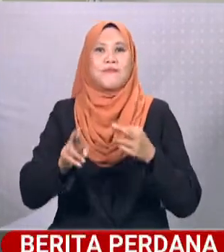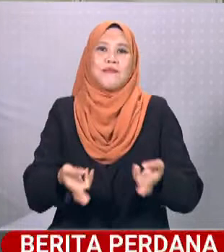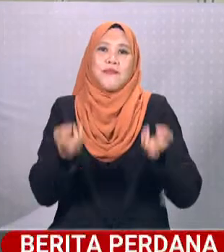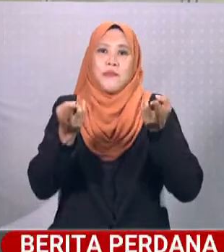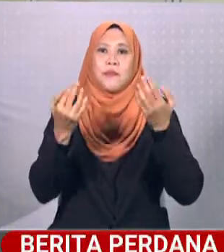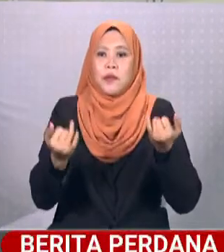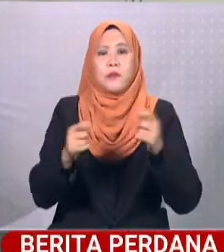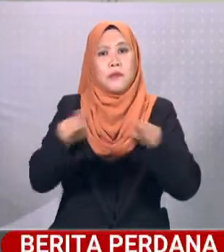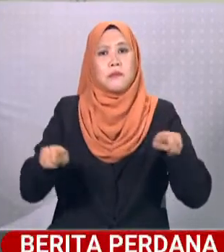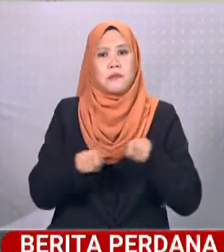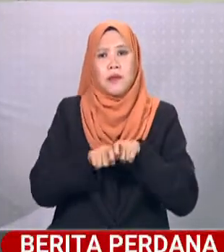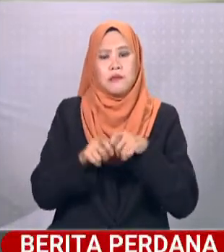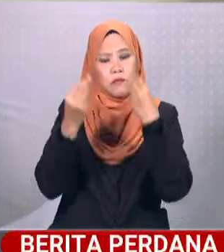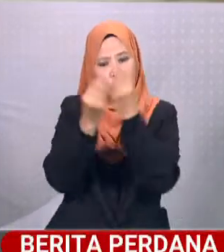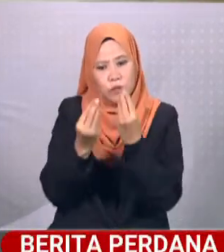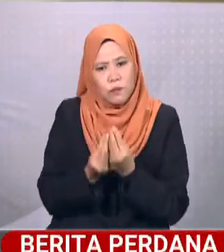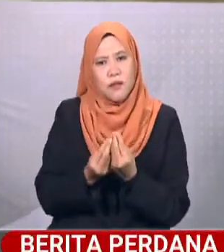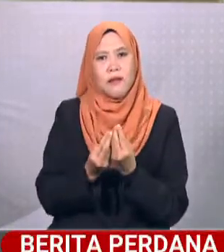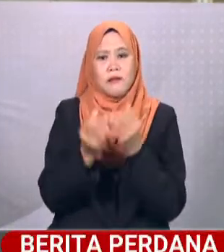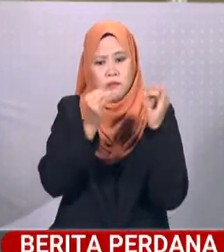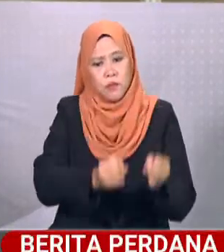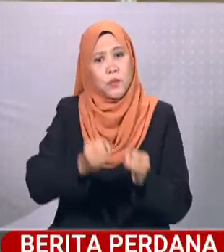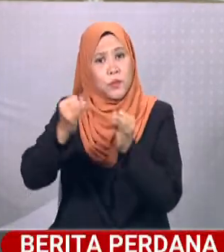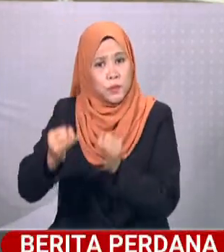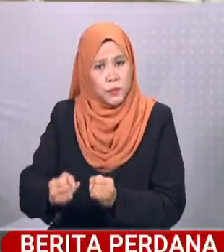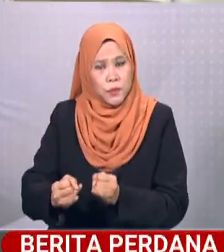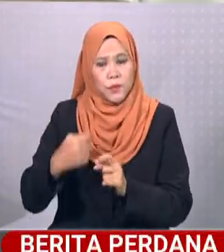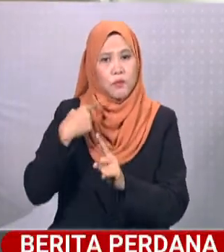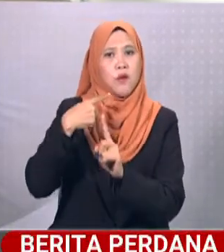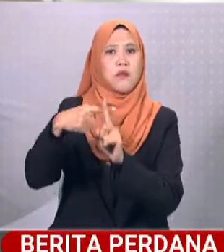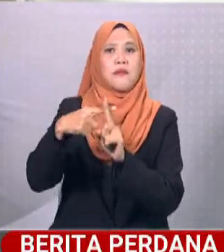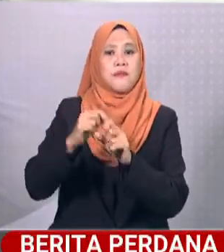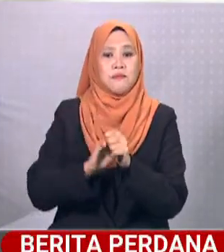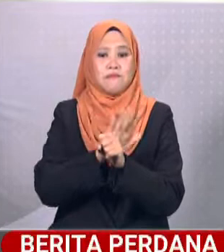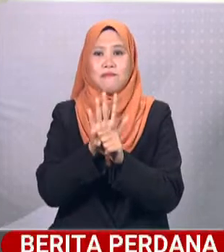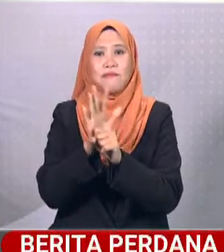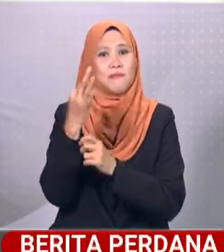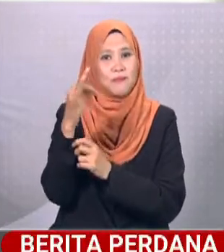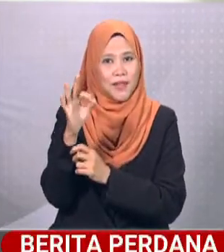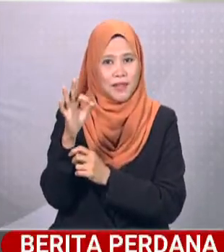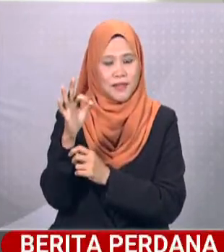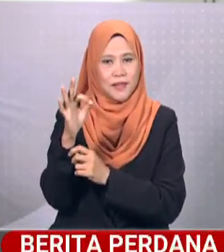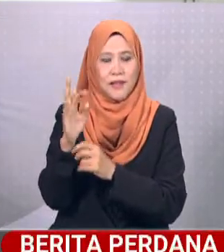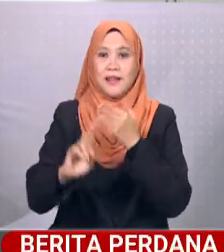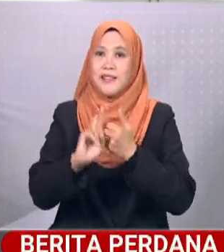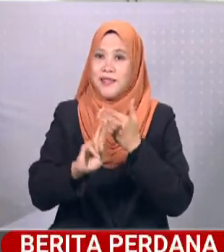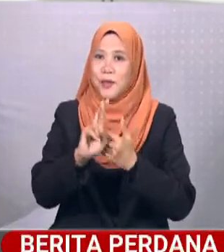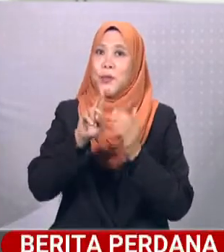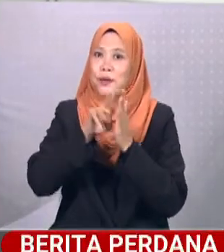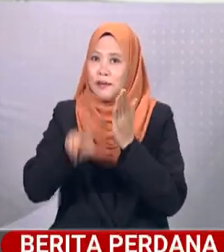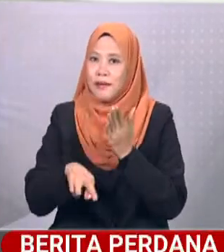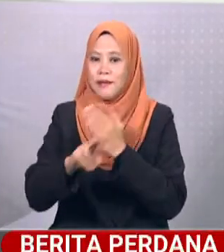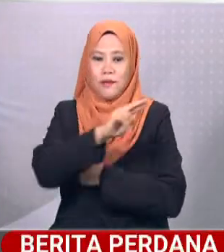akan menempatkan kesemua individu yang positif COVID-19 berisiko rendah